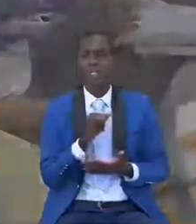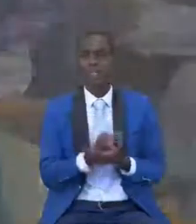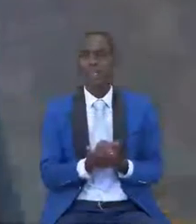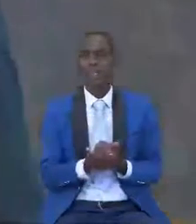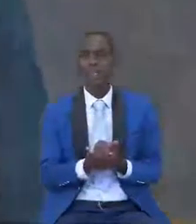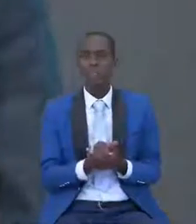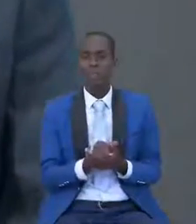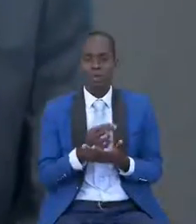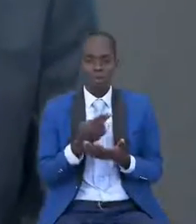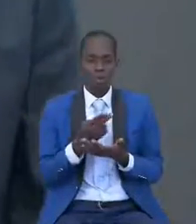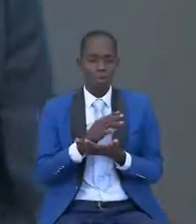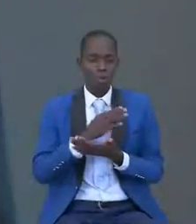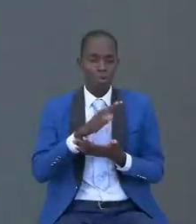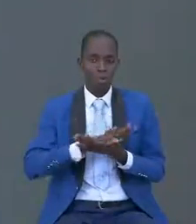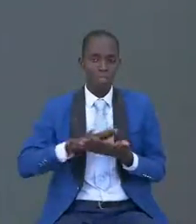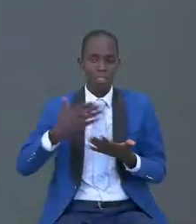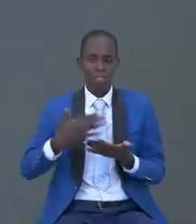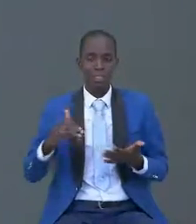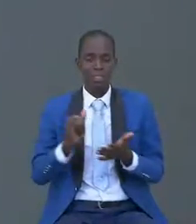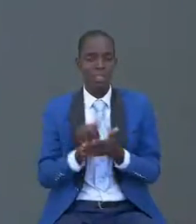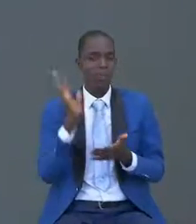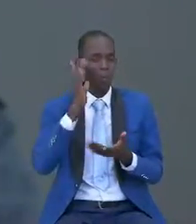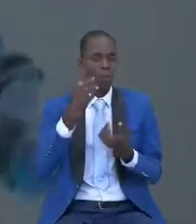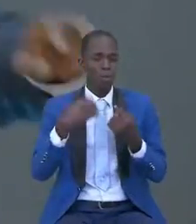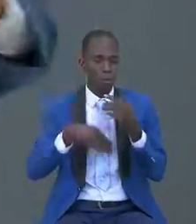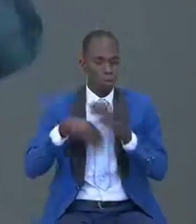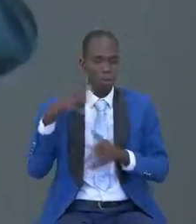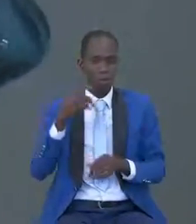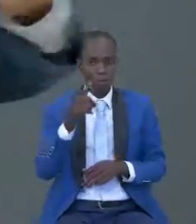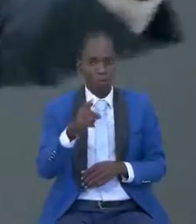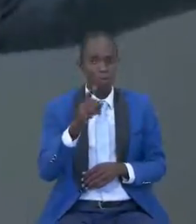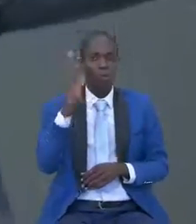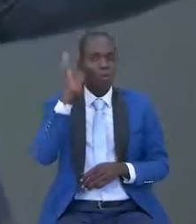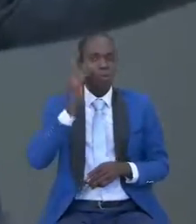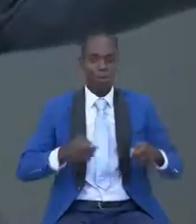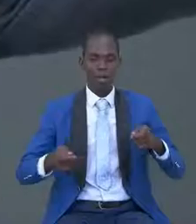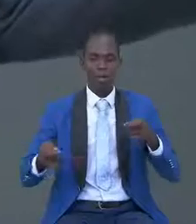Ce saint enfant qui naîtra de toi régnera